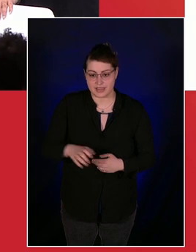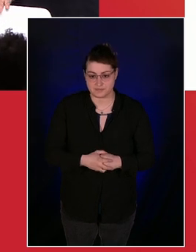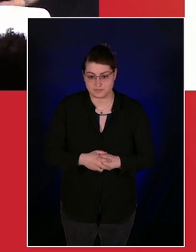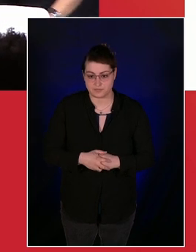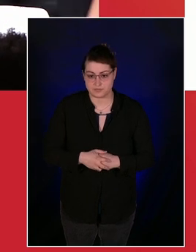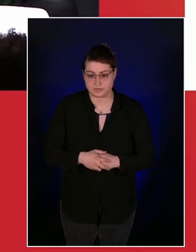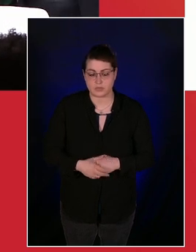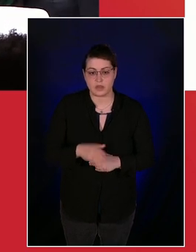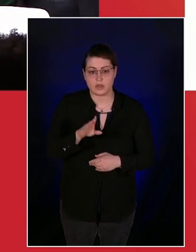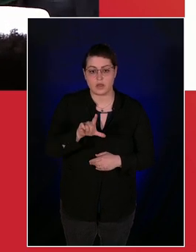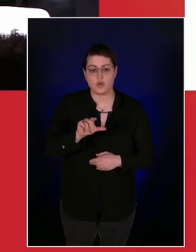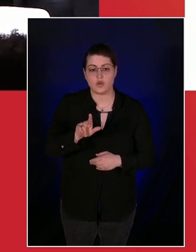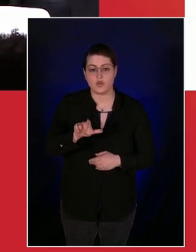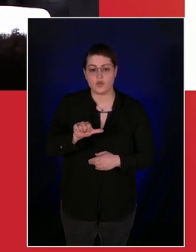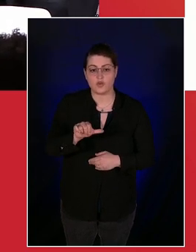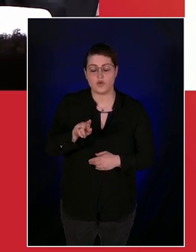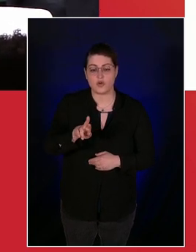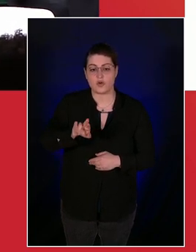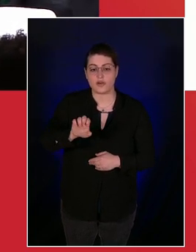Laurent Brun,